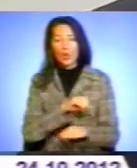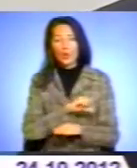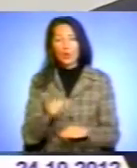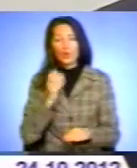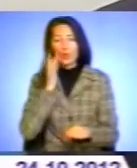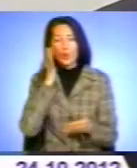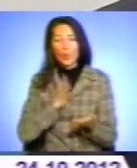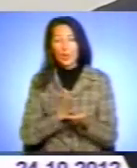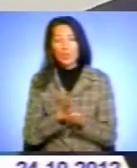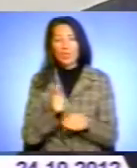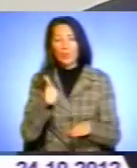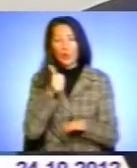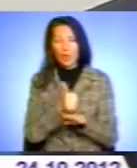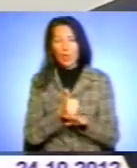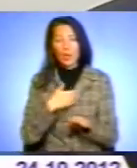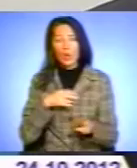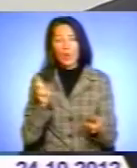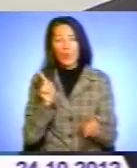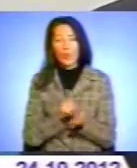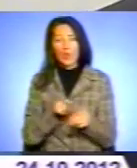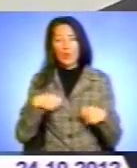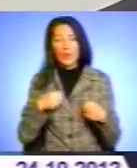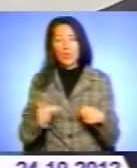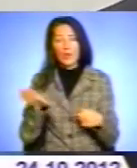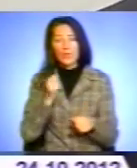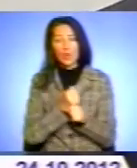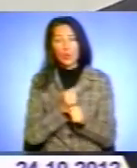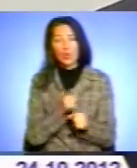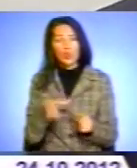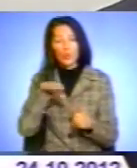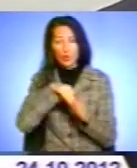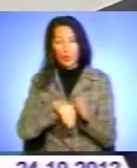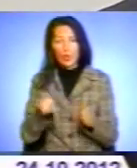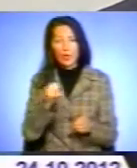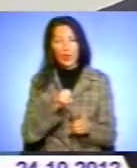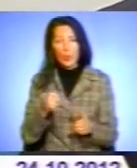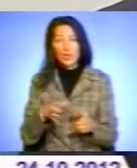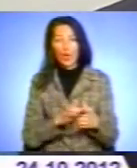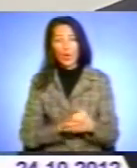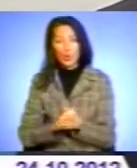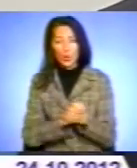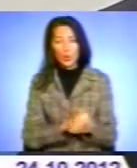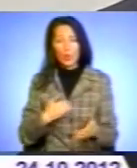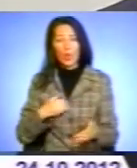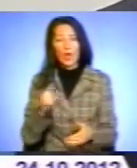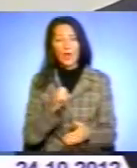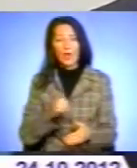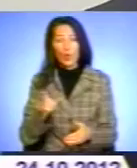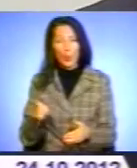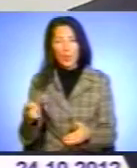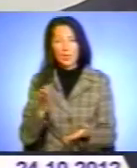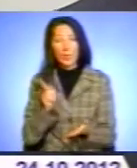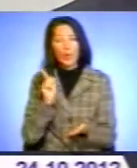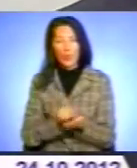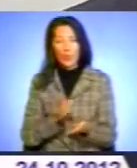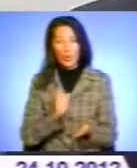повинні намагатися все зробити для того, щоб вступити в Європейський Союз. Ми європейці, ми повинні бути з часом в Європейському